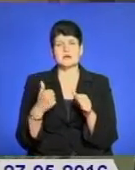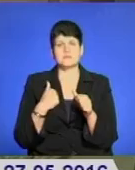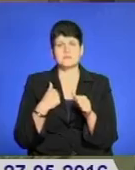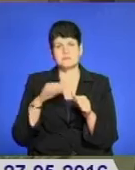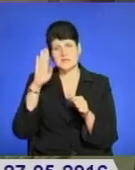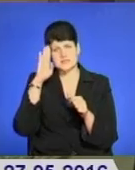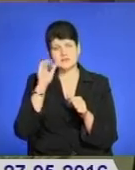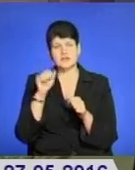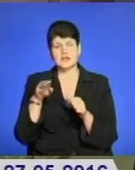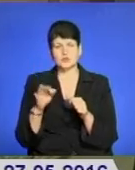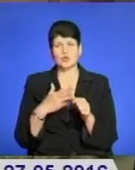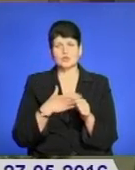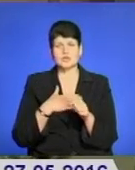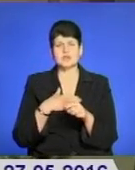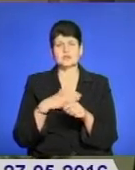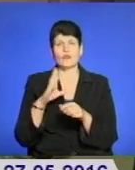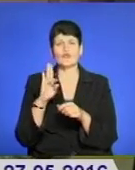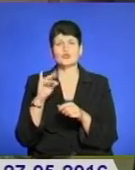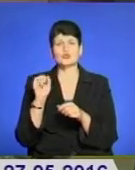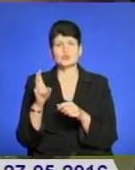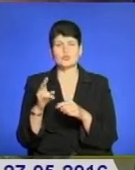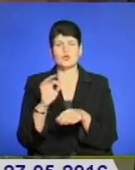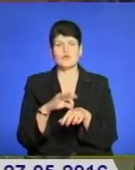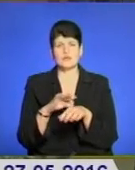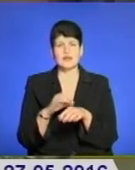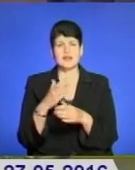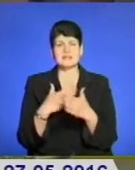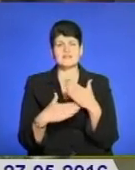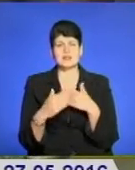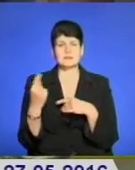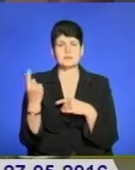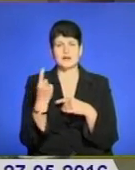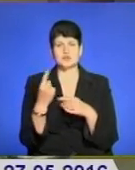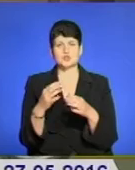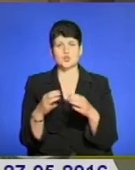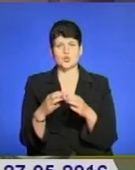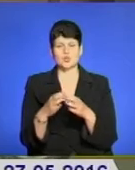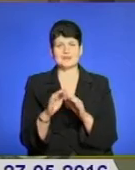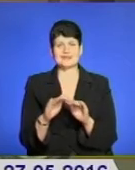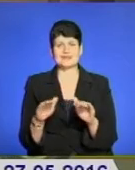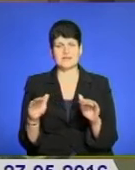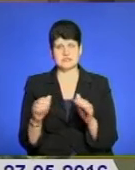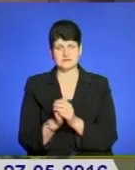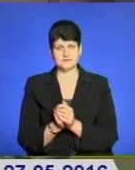нас внучок хворий, інвалід першої групи дитинства.